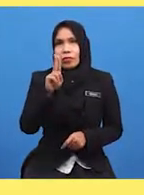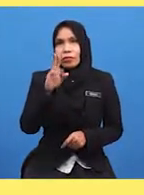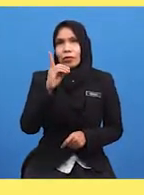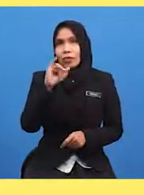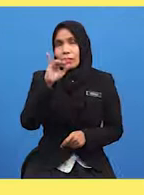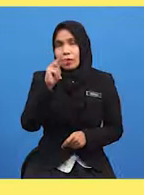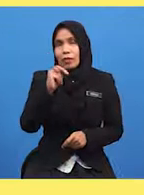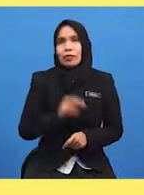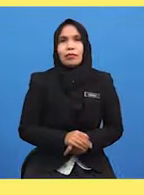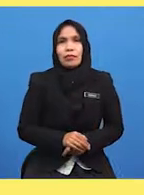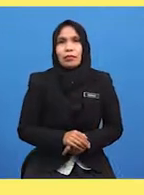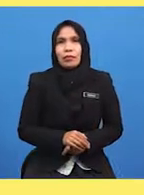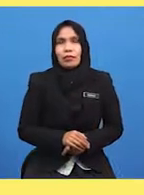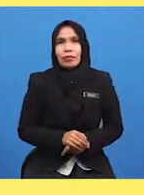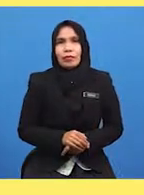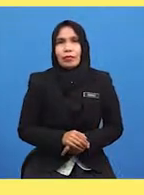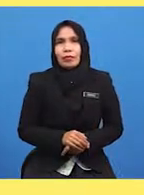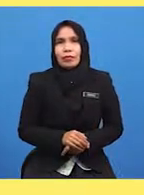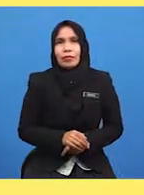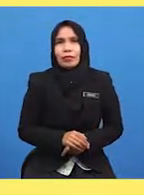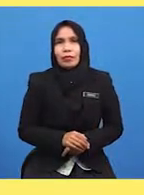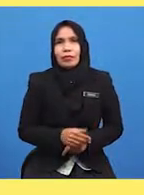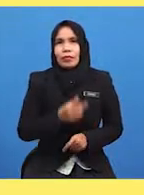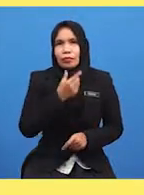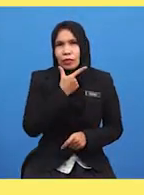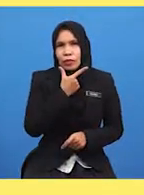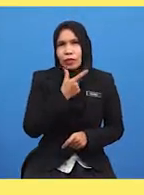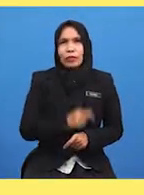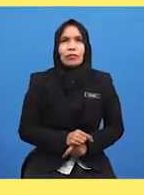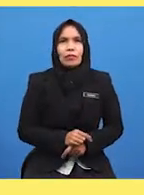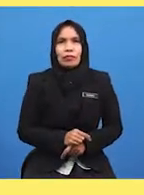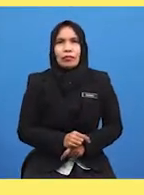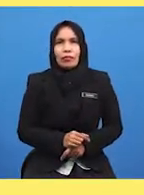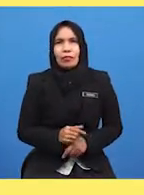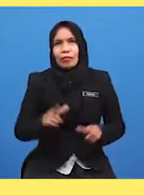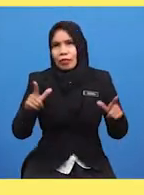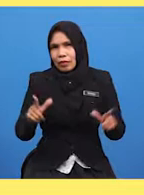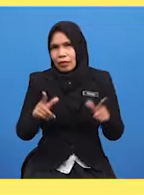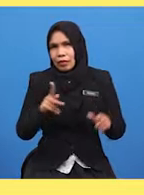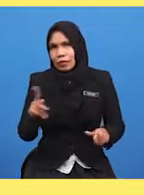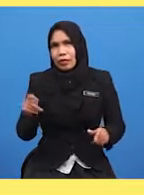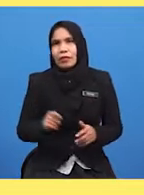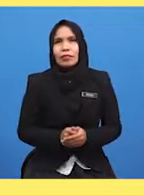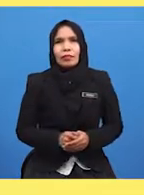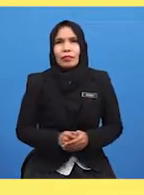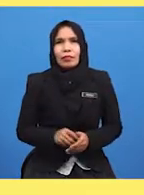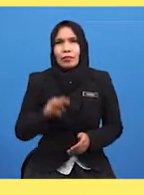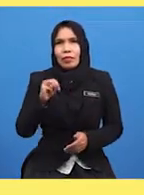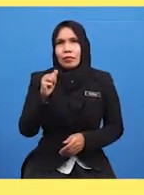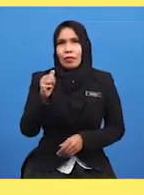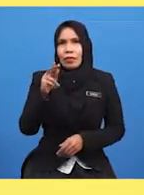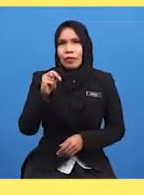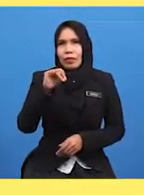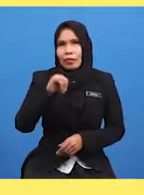British menggunakan peluang melaksanakan manipulasi politik British memberikan bantuan ketentaraan kepada